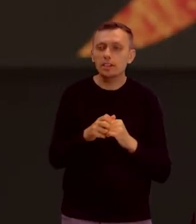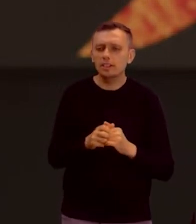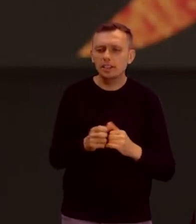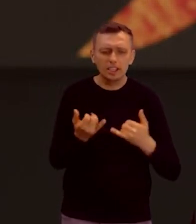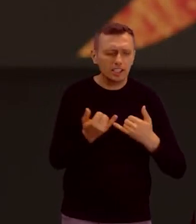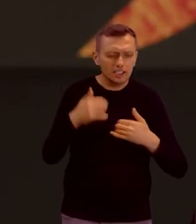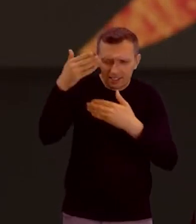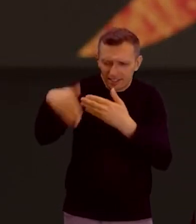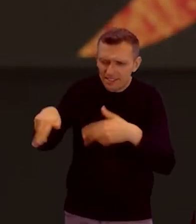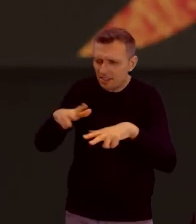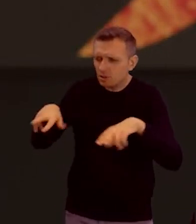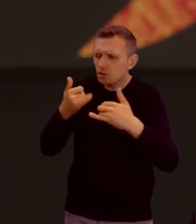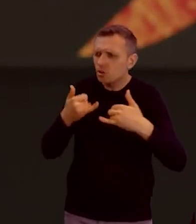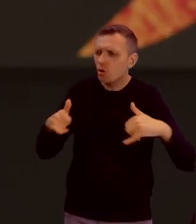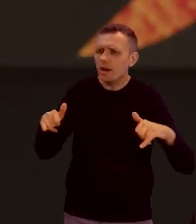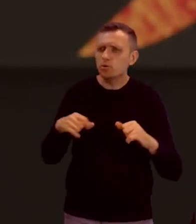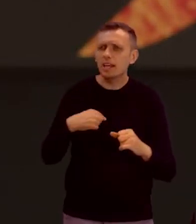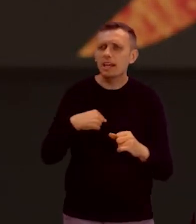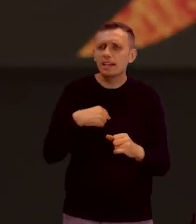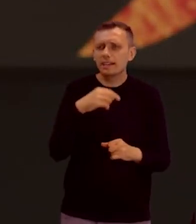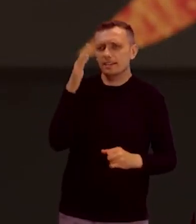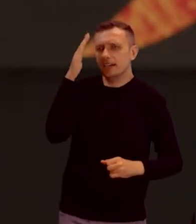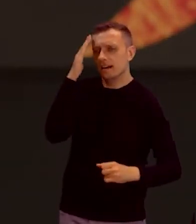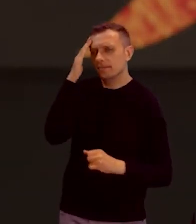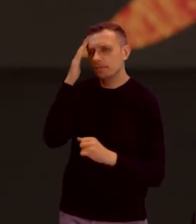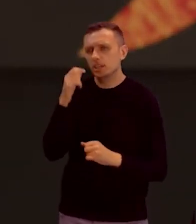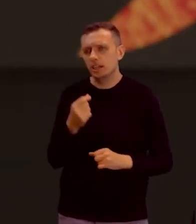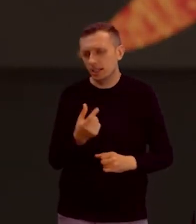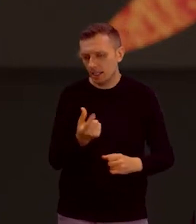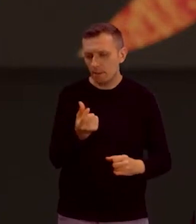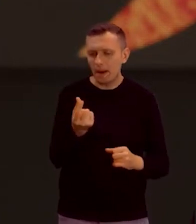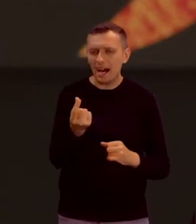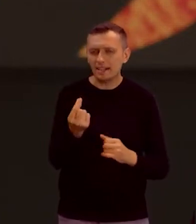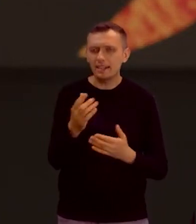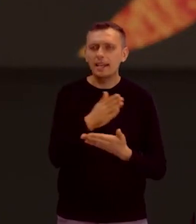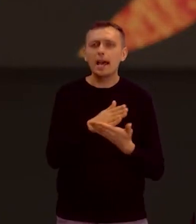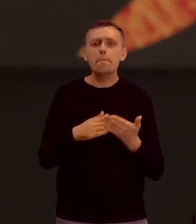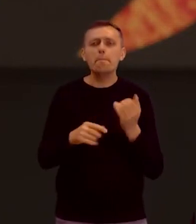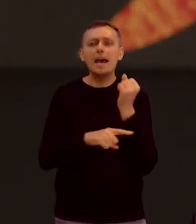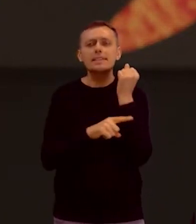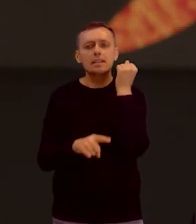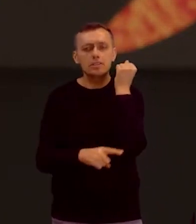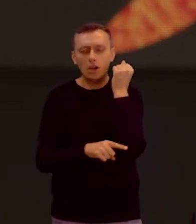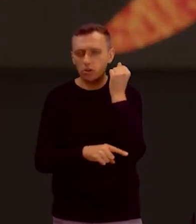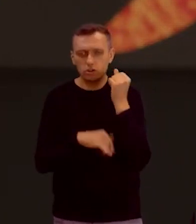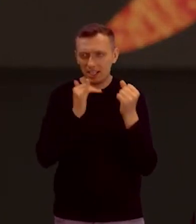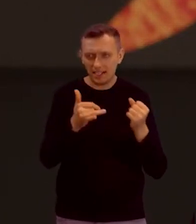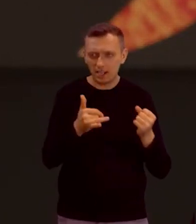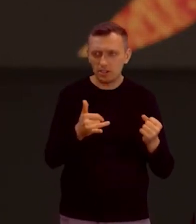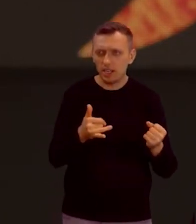pary często zostają rodzicami dzieci na całym świecie. to oni służą